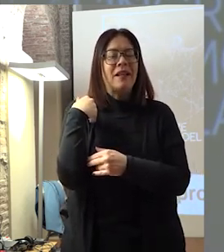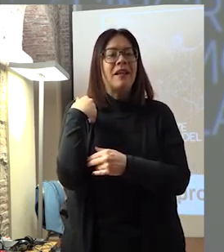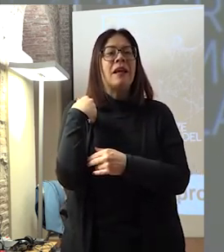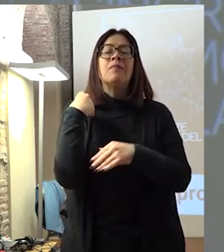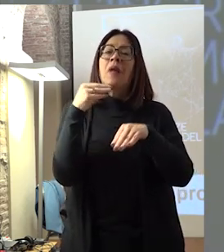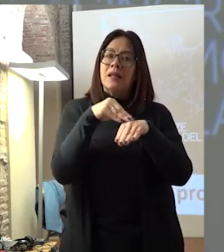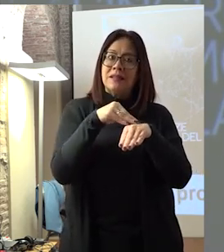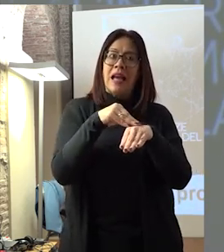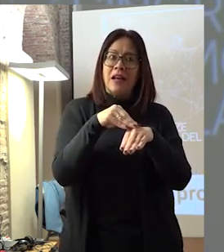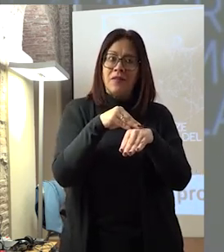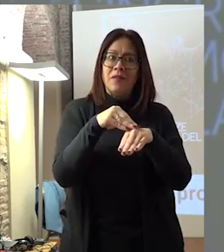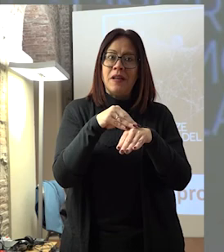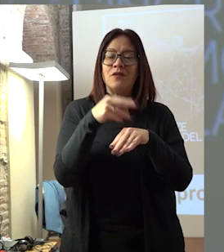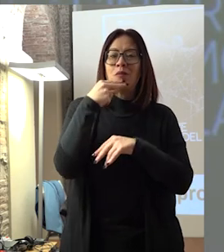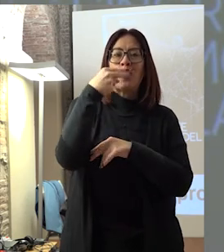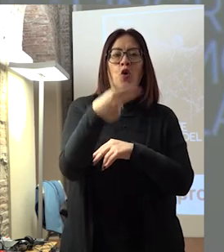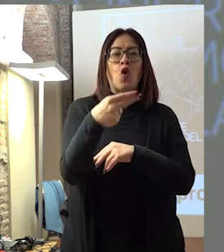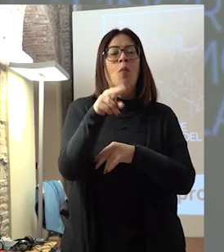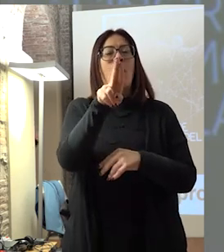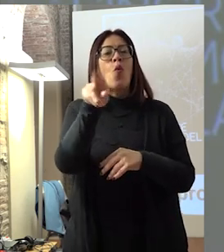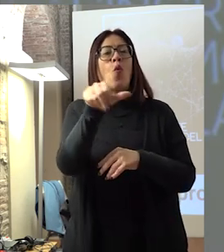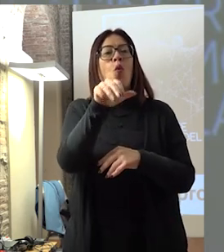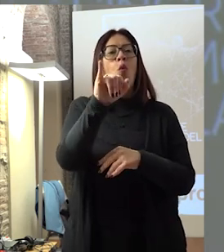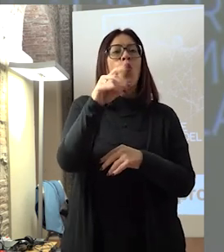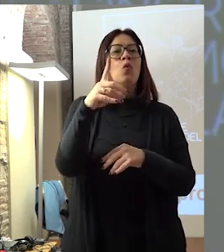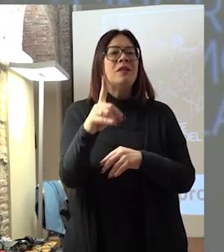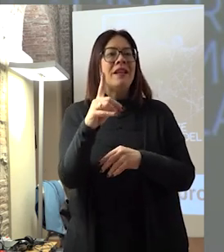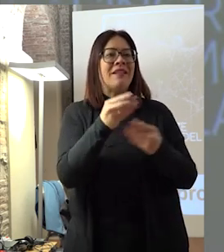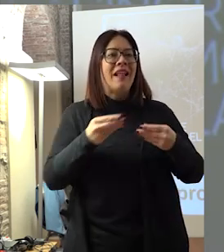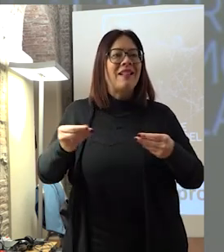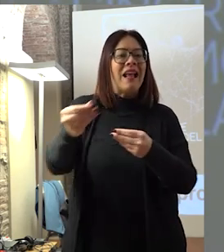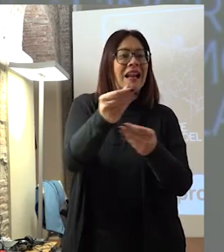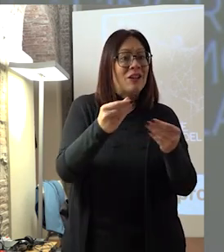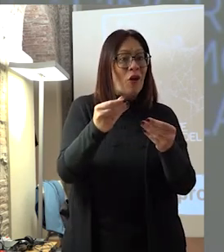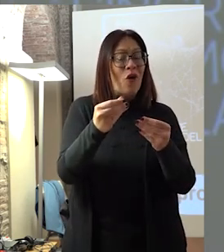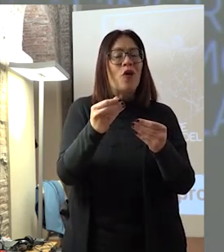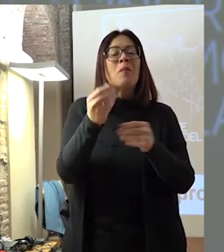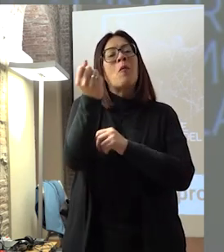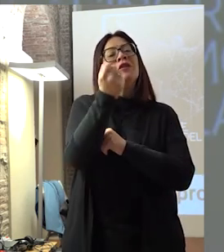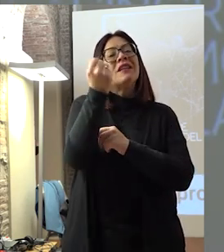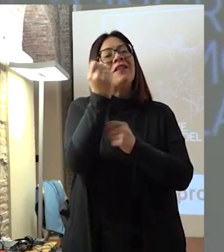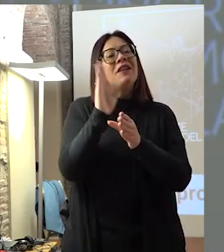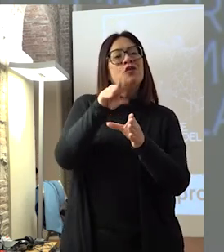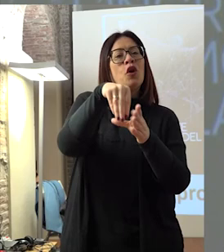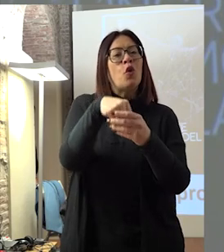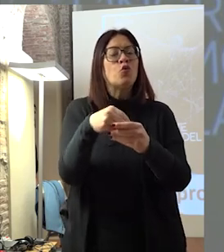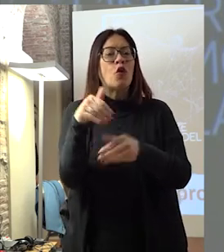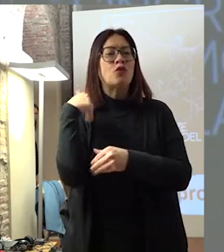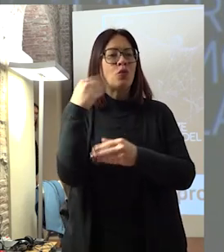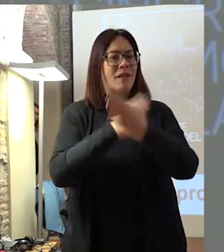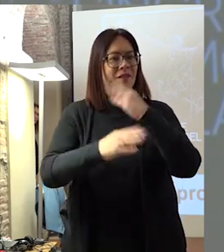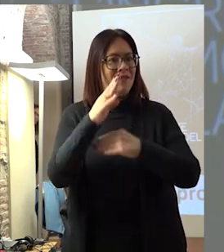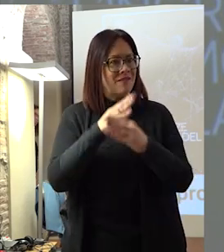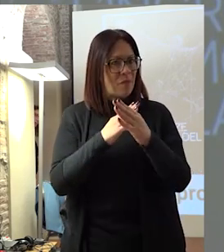servizio denominato USID, conosciuto USID sul territorio, servizio all'inclusione degli studenti con disabilità. Credo